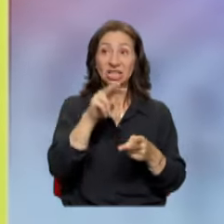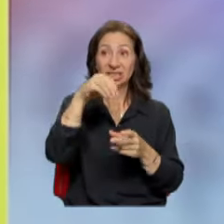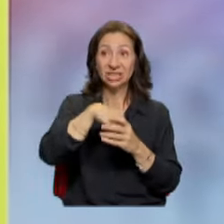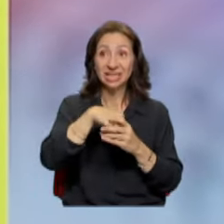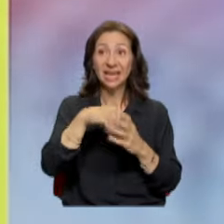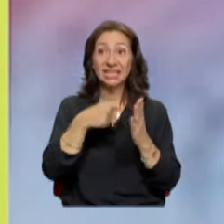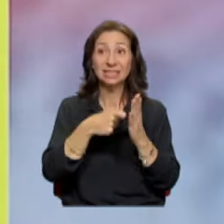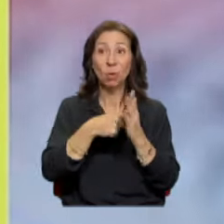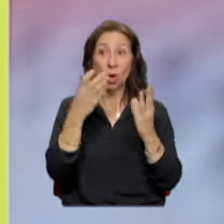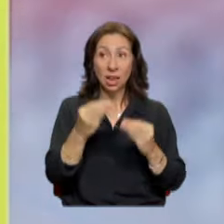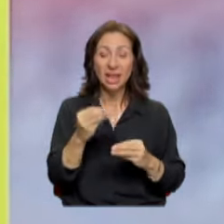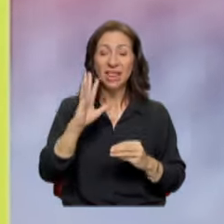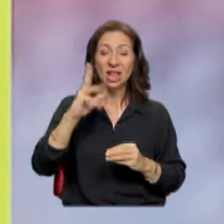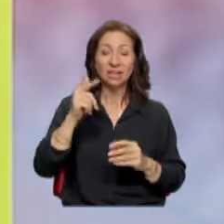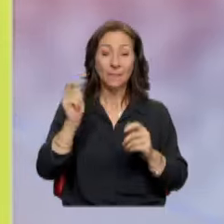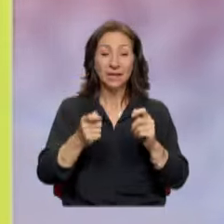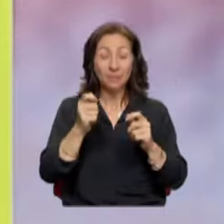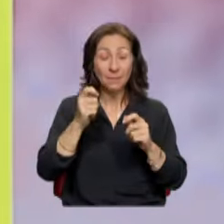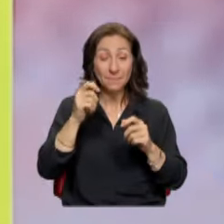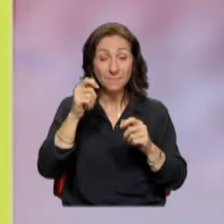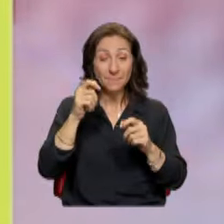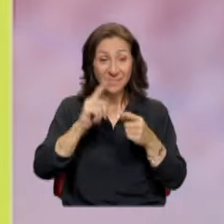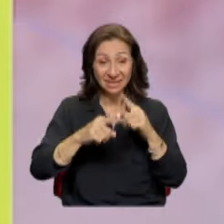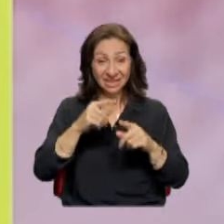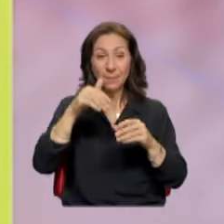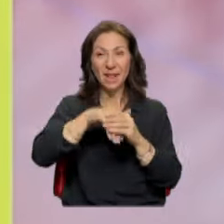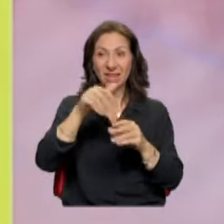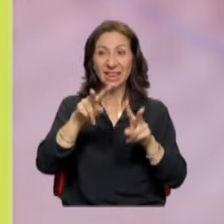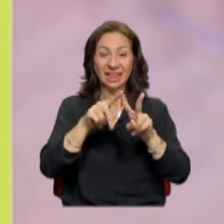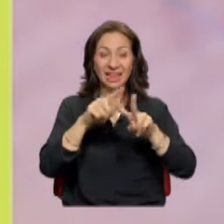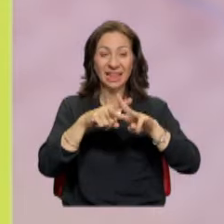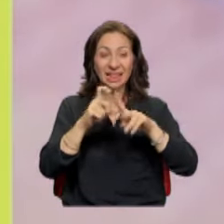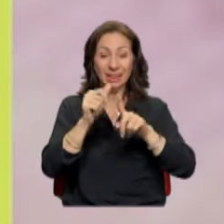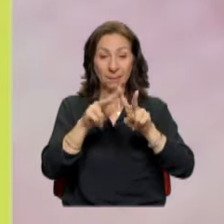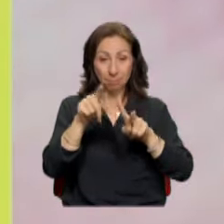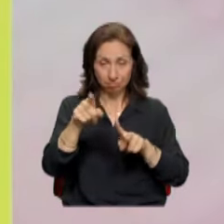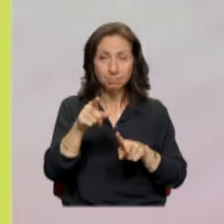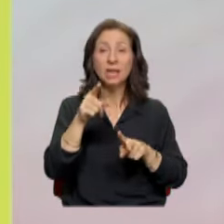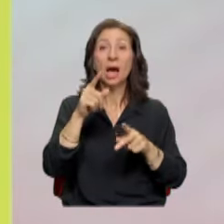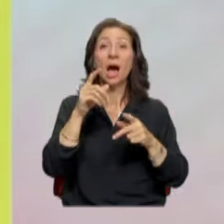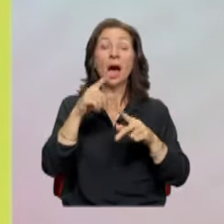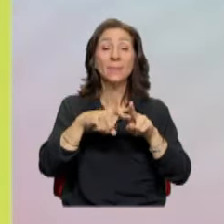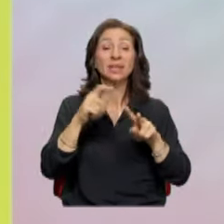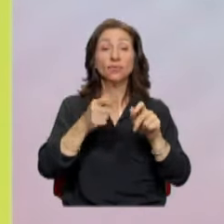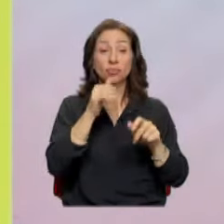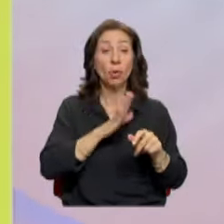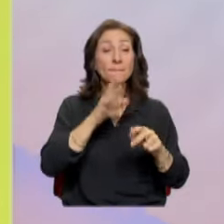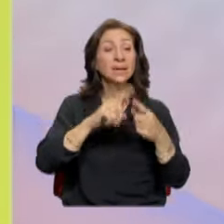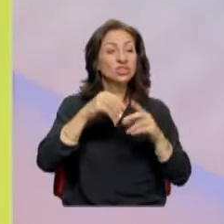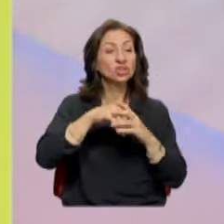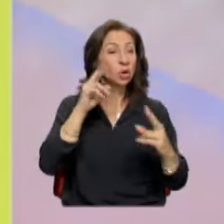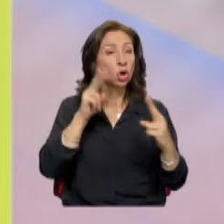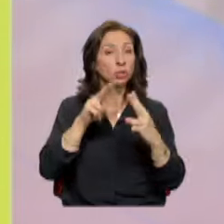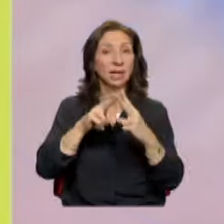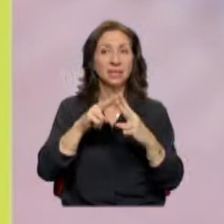arasında ismi sayılan gelecek Partisi milletvekili Nedim Yaman Ahmet Davutoğlu'nun partide yapılan tüm görüşmelerden